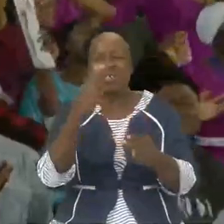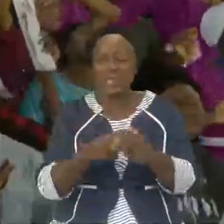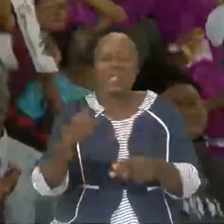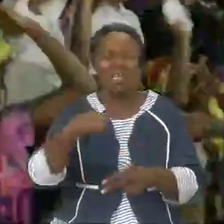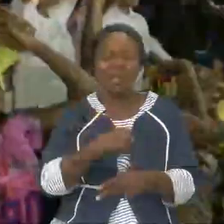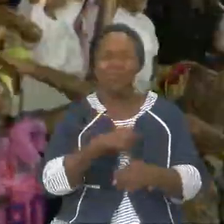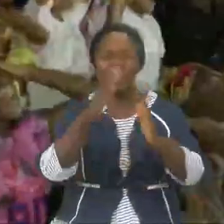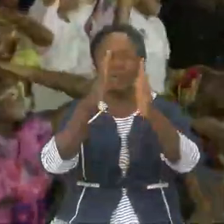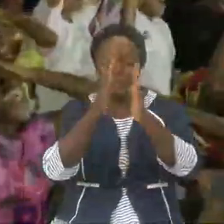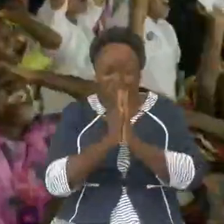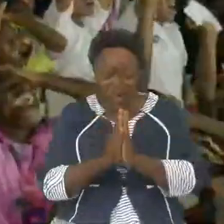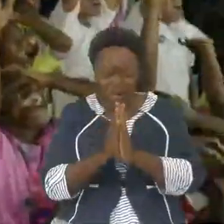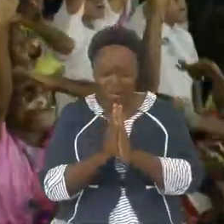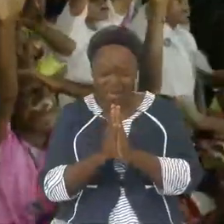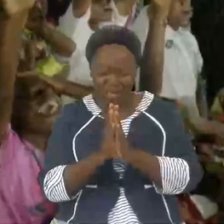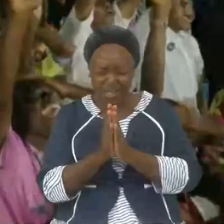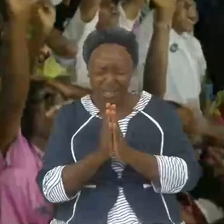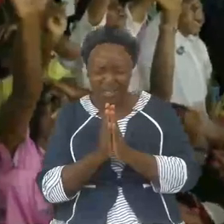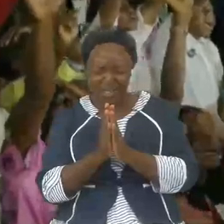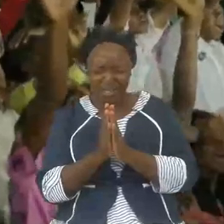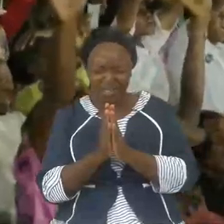de Jésus, nous prions.